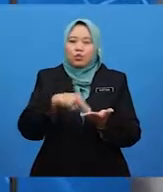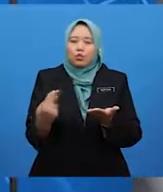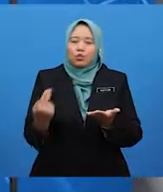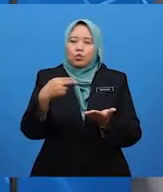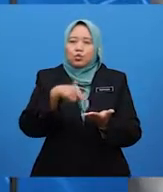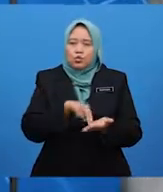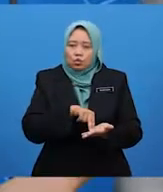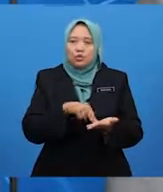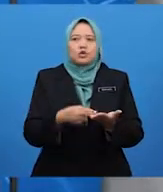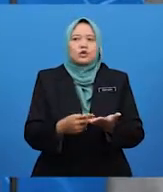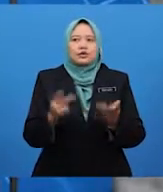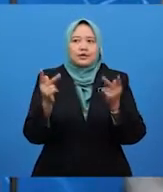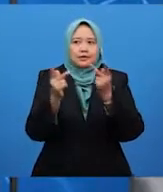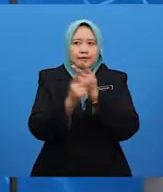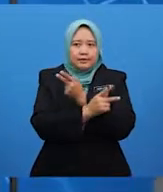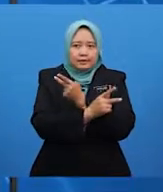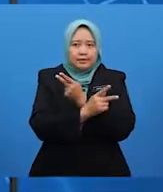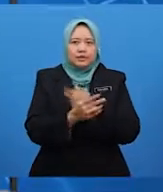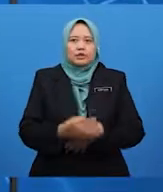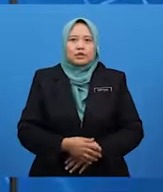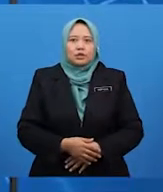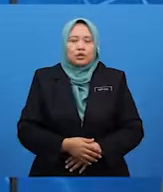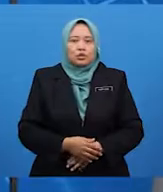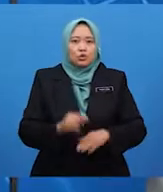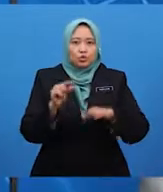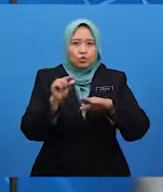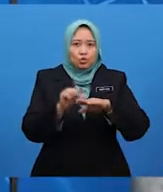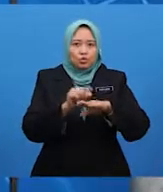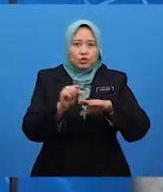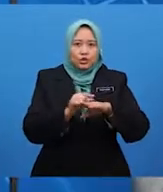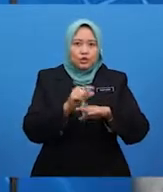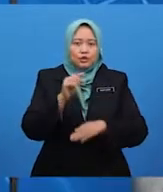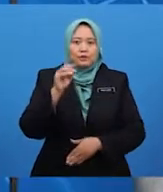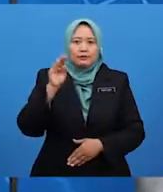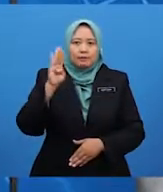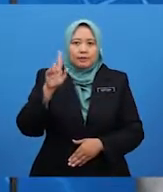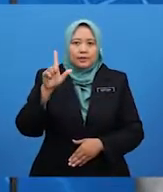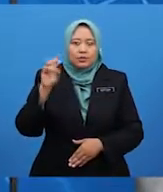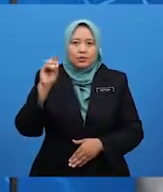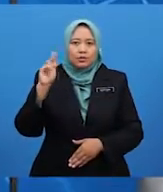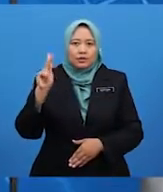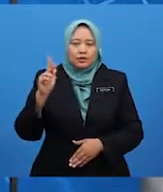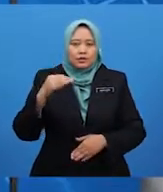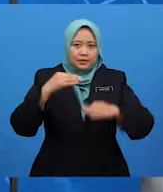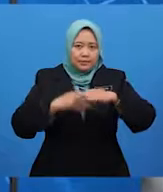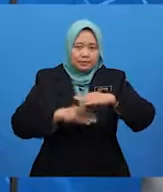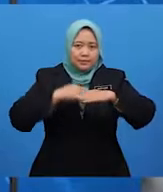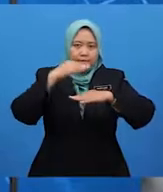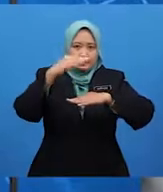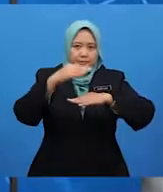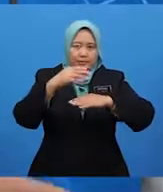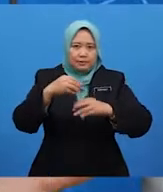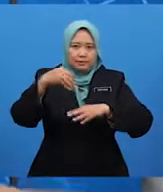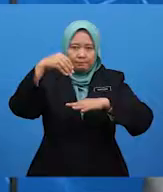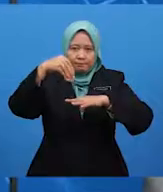tu. Seni cetak menggunakan blok, contohnya cetakan benam, timbul, lino dan